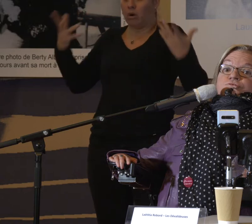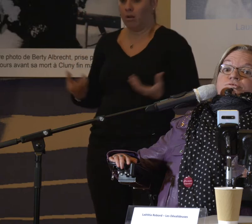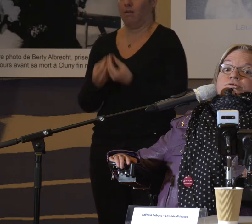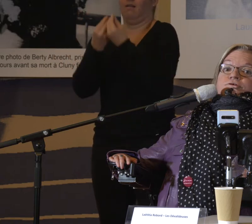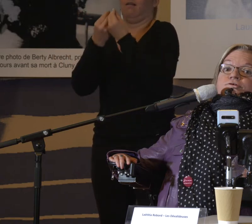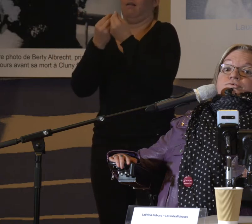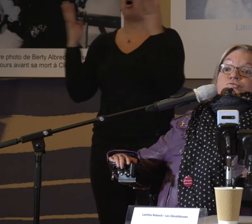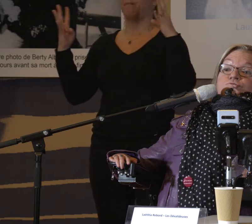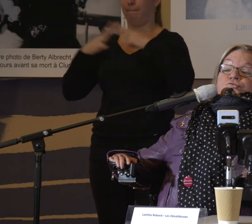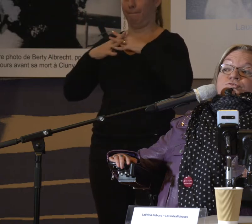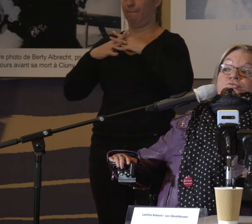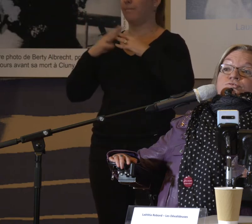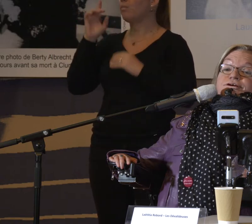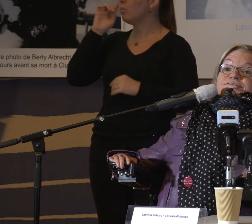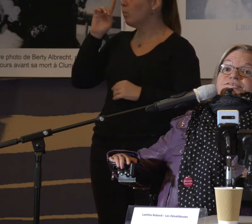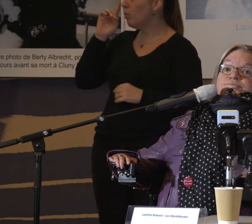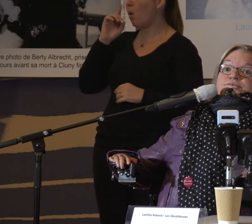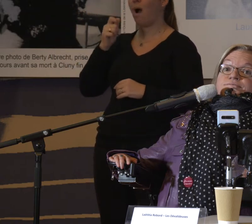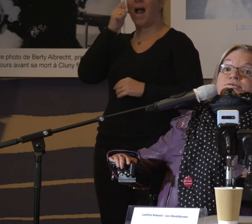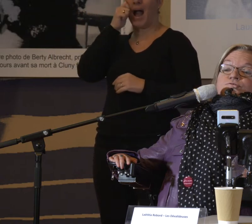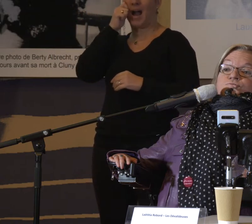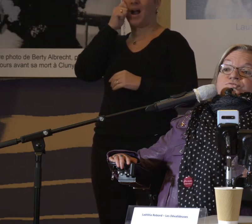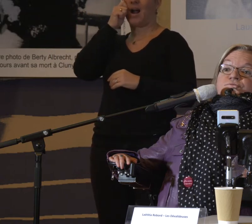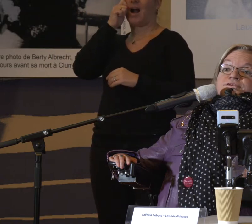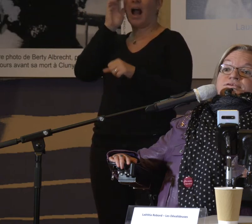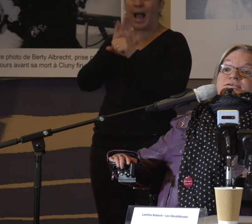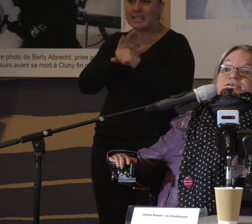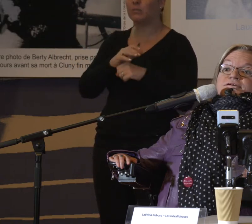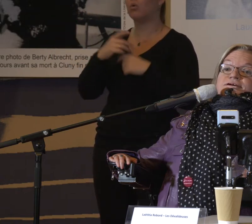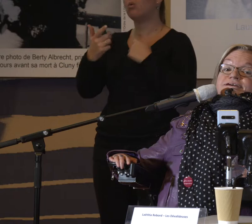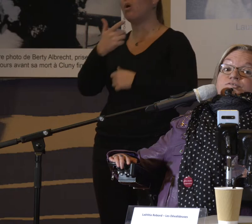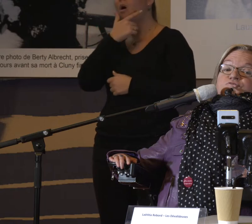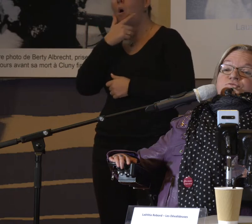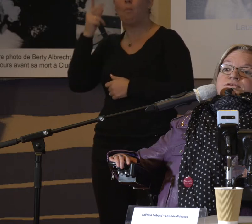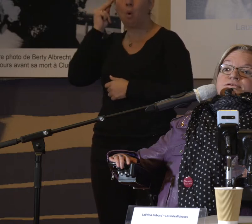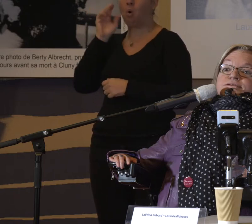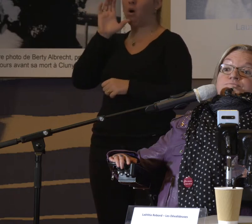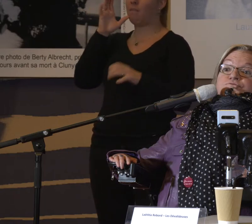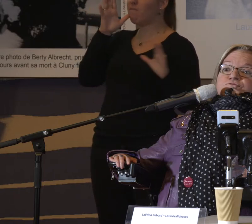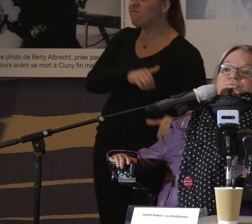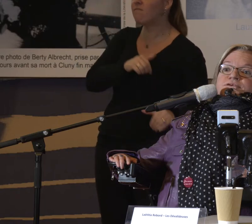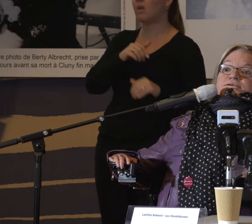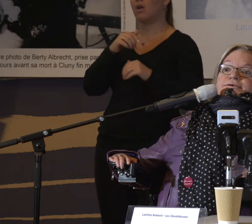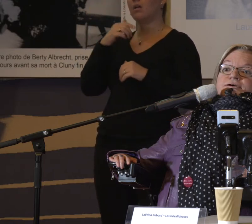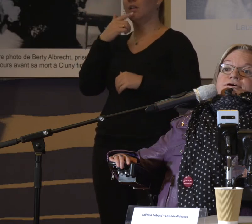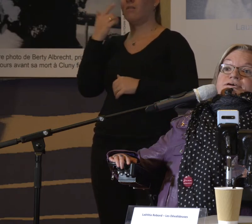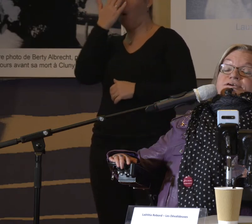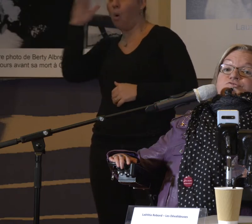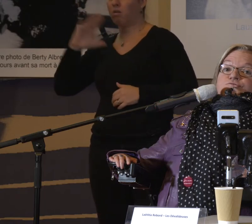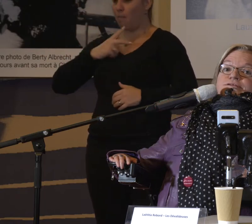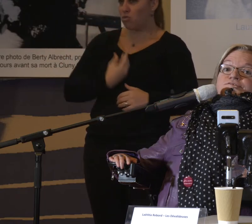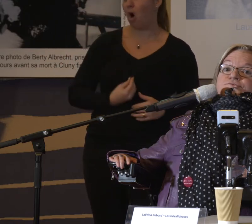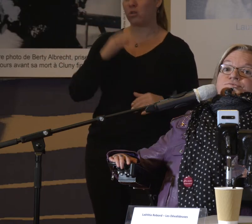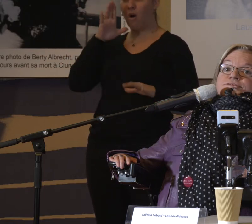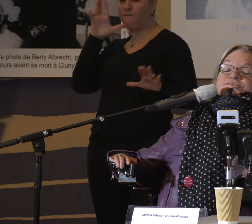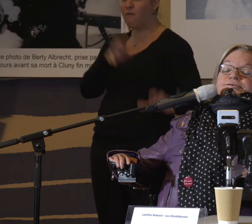lutte contre le racisme, l'homophobie, la transphobie, la putophobie et